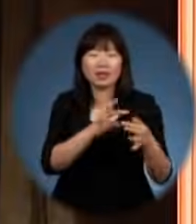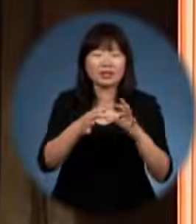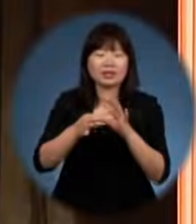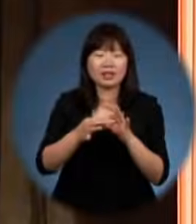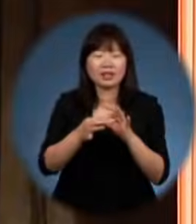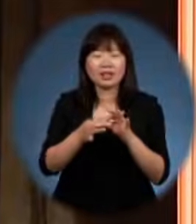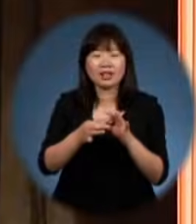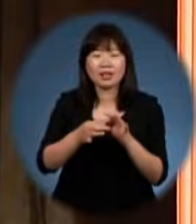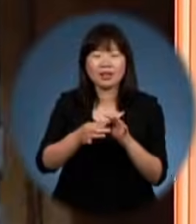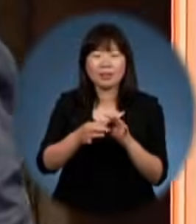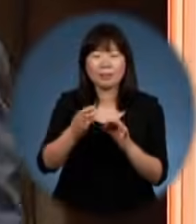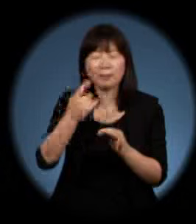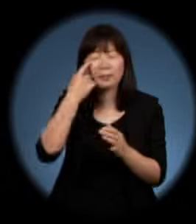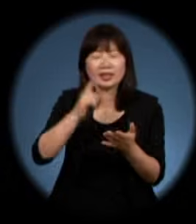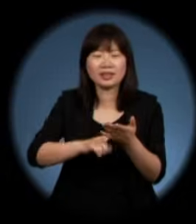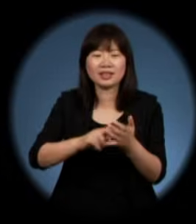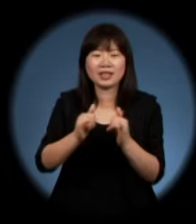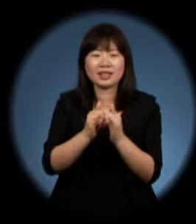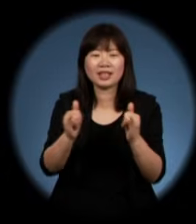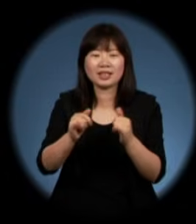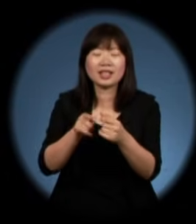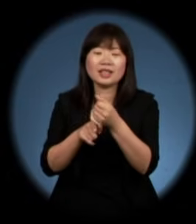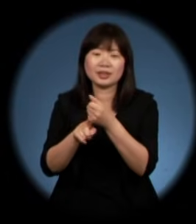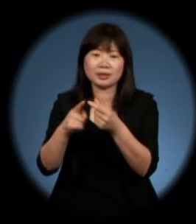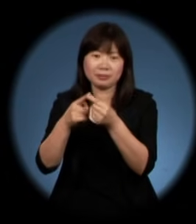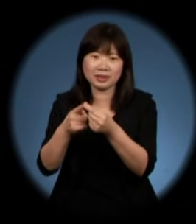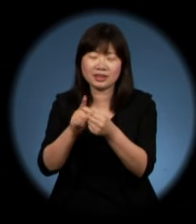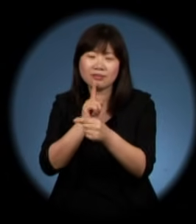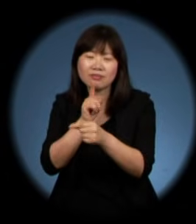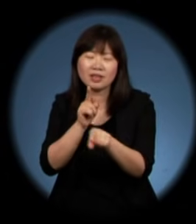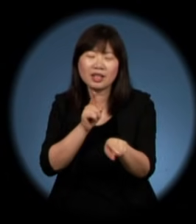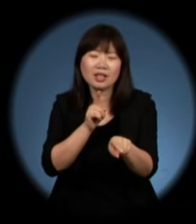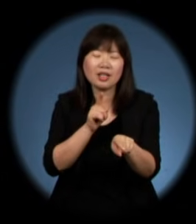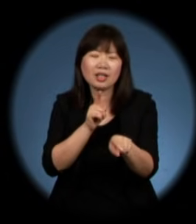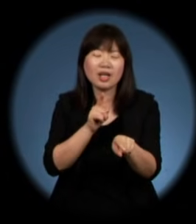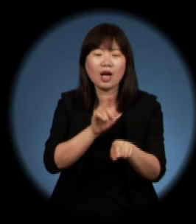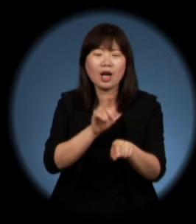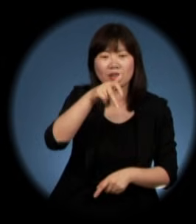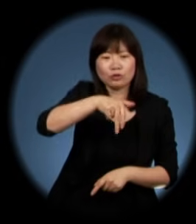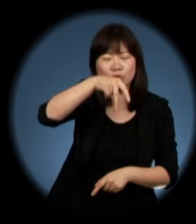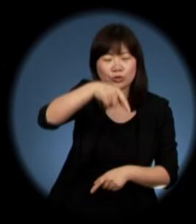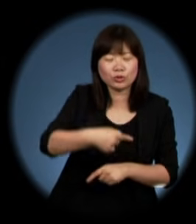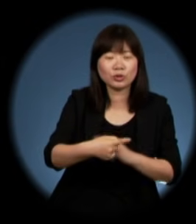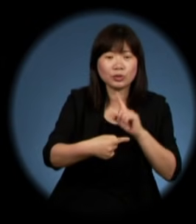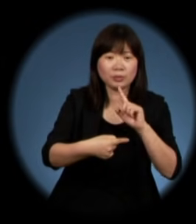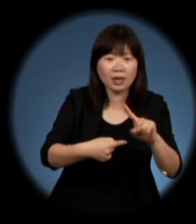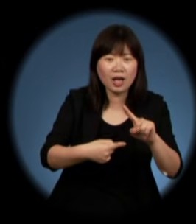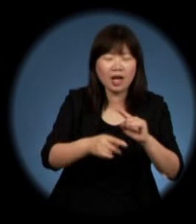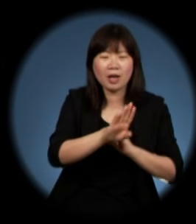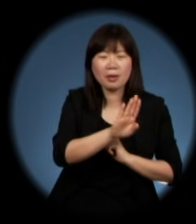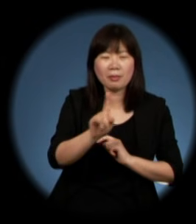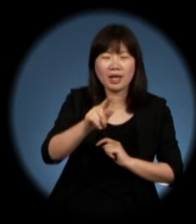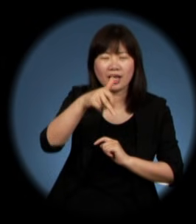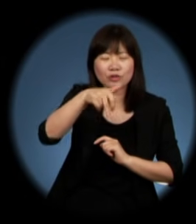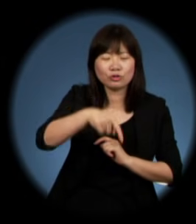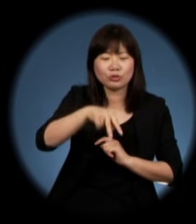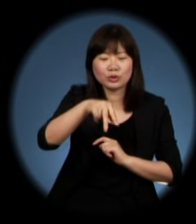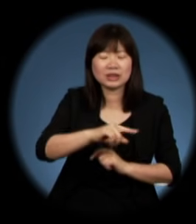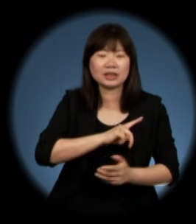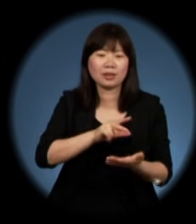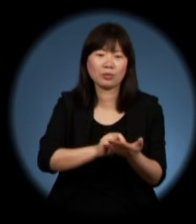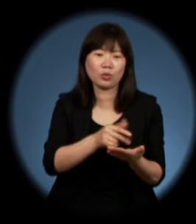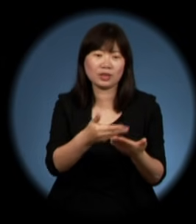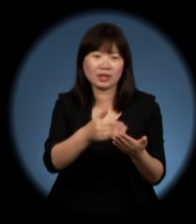의미입니다 이 거리 먼 여 따라 봐줘라 봐 그런건데요 바쿠스 입니다 보십시오 아 바꾸 사람들이 인데요 아